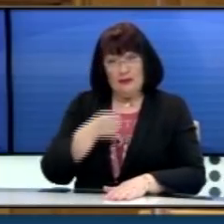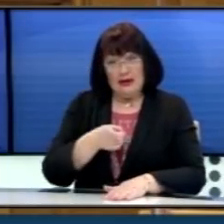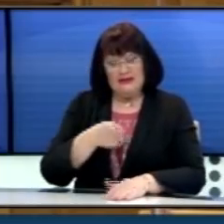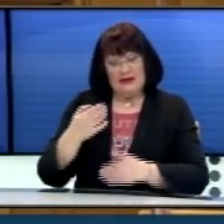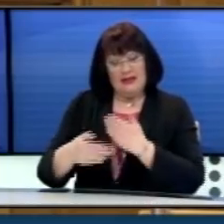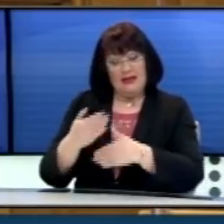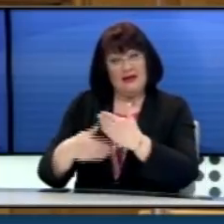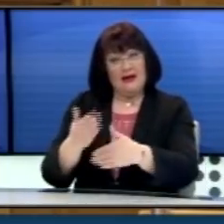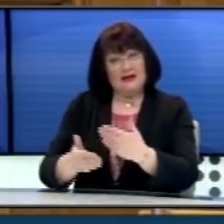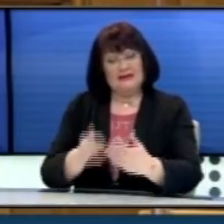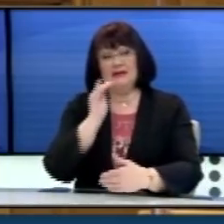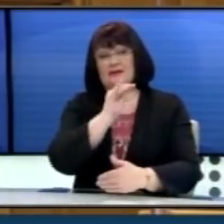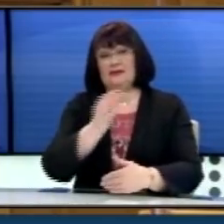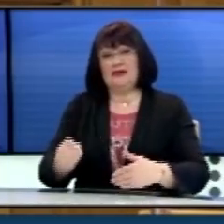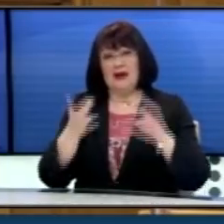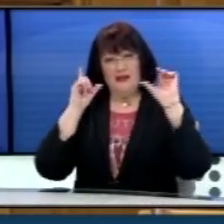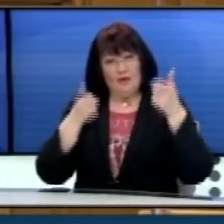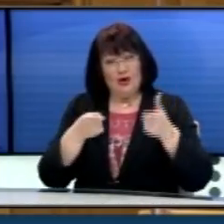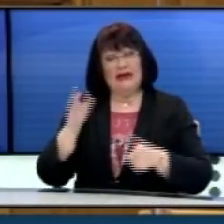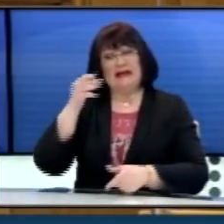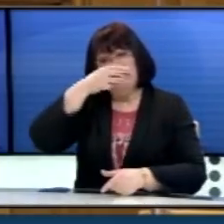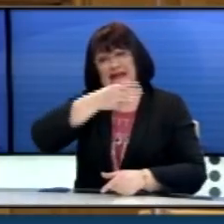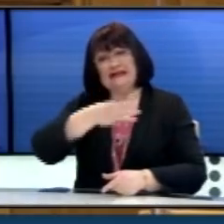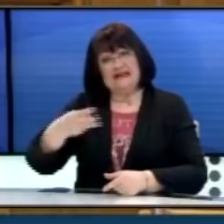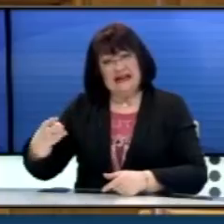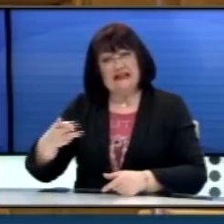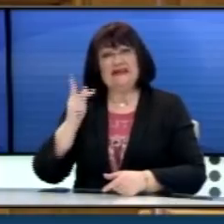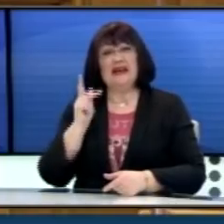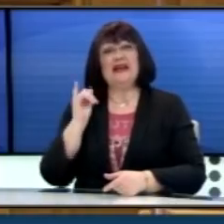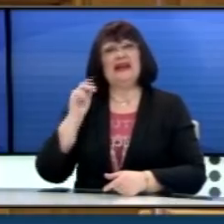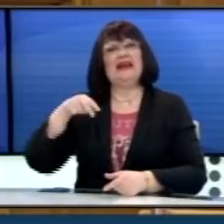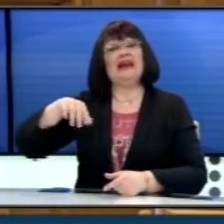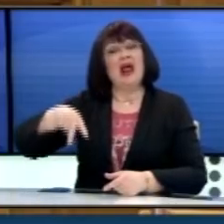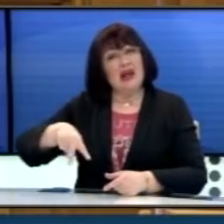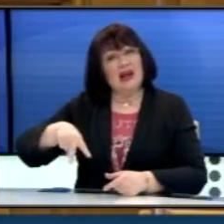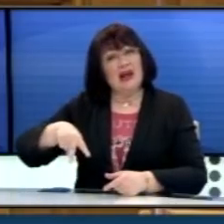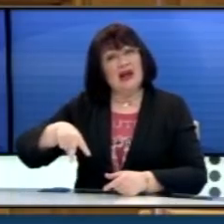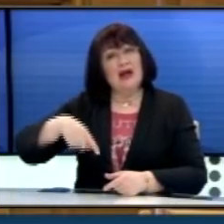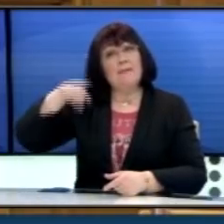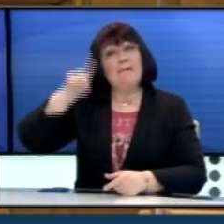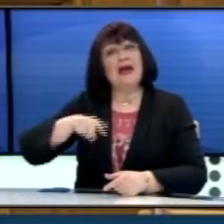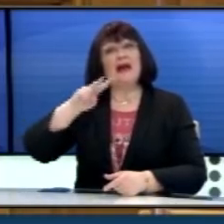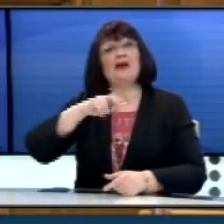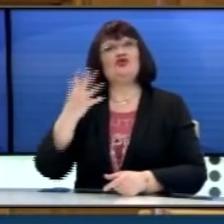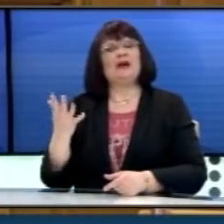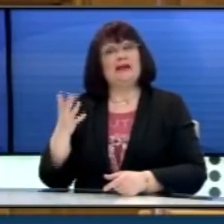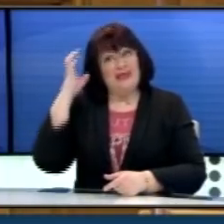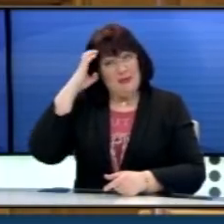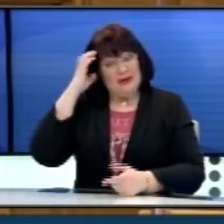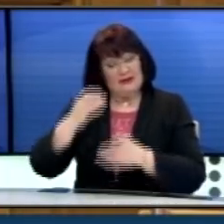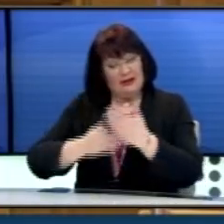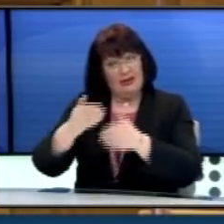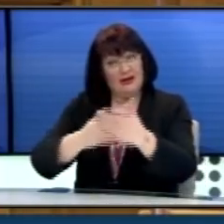η διαδικασία, κύριε, της Νέας Δημοκρατίας, κύριε του ΣΥΡΙΖΑ, του ΚΙΝΑΛ, του ΜΕΡΑ?